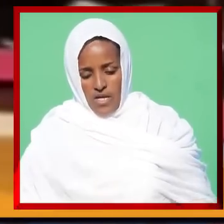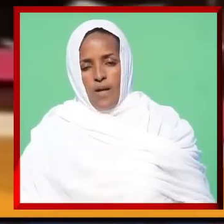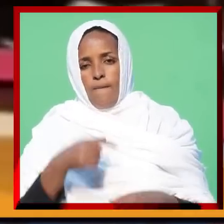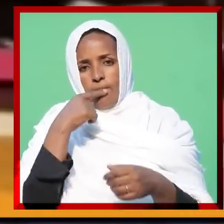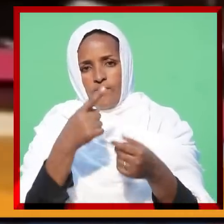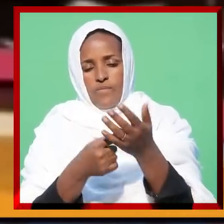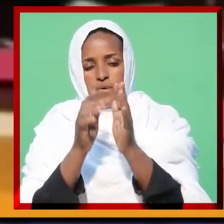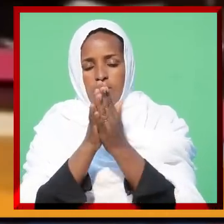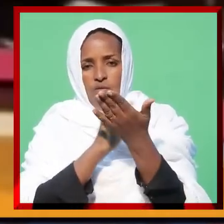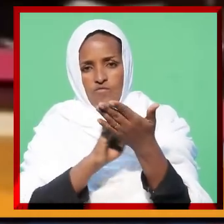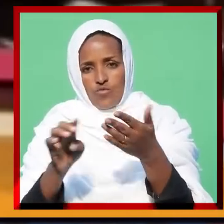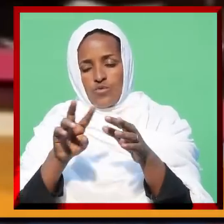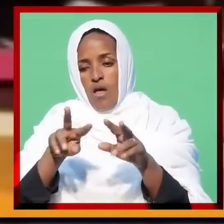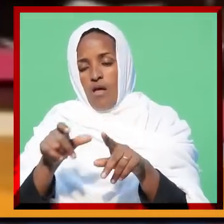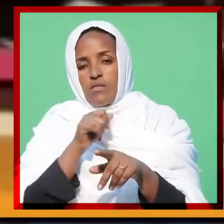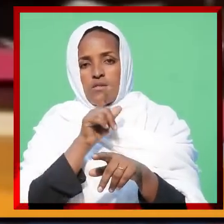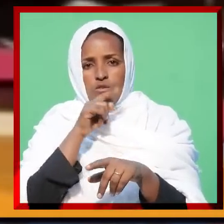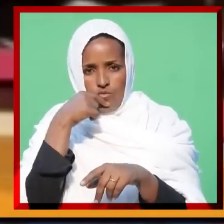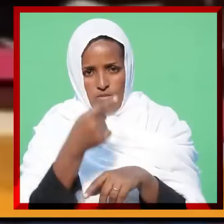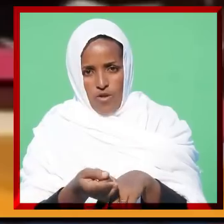ይላል። መጽሐፍ ቅዱስ አትስረቅ ነው የሚለው